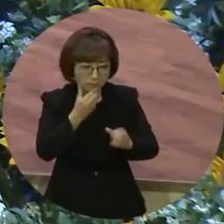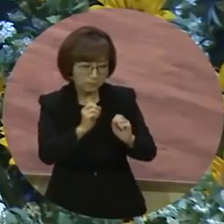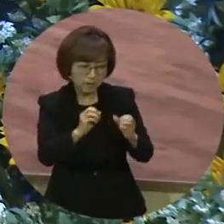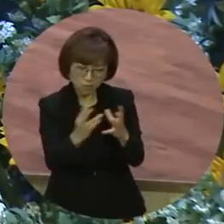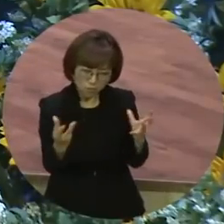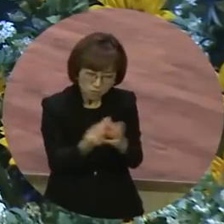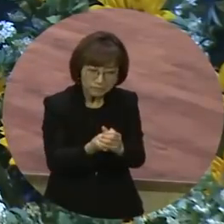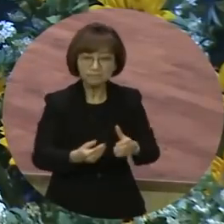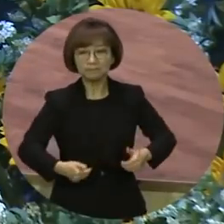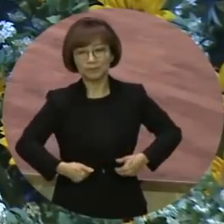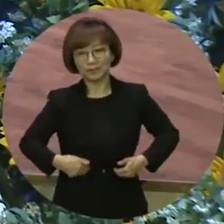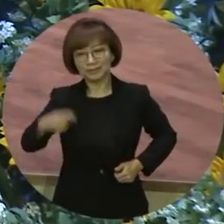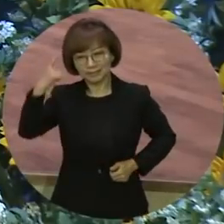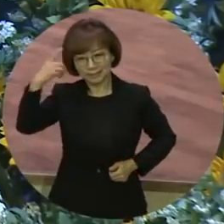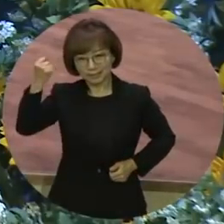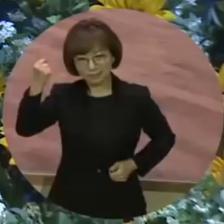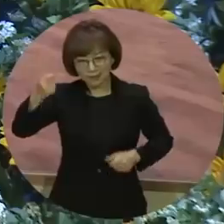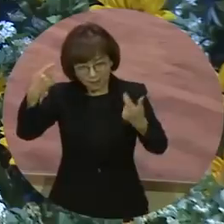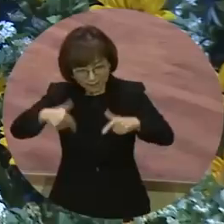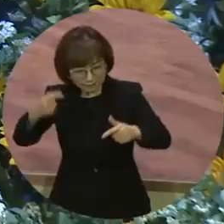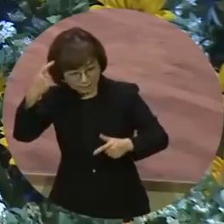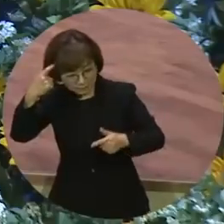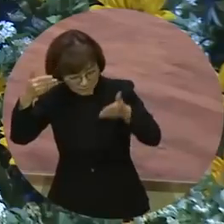여기에 모든 초점을 다